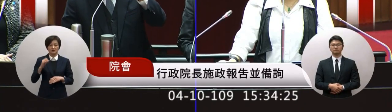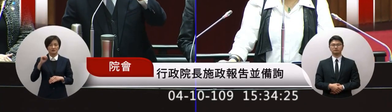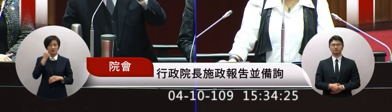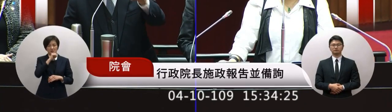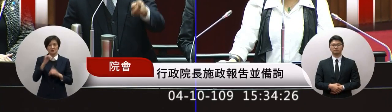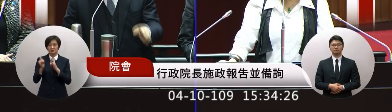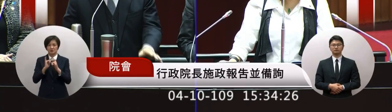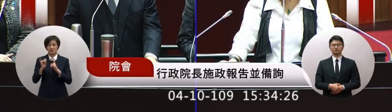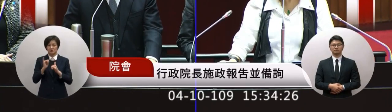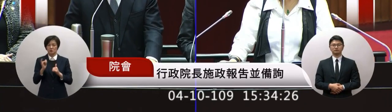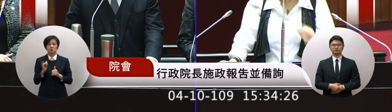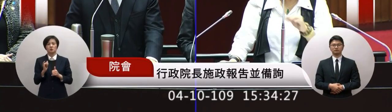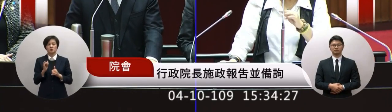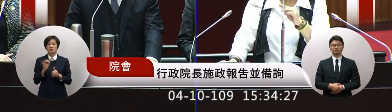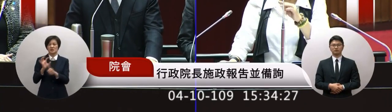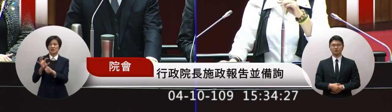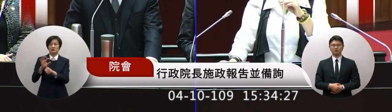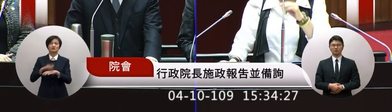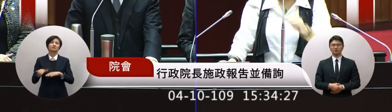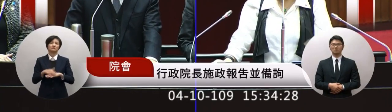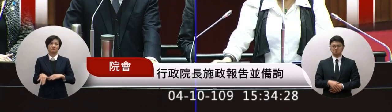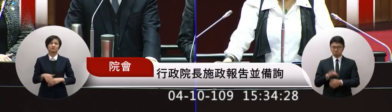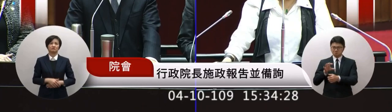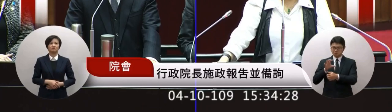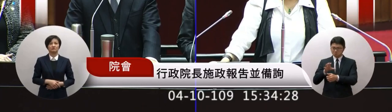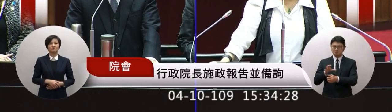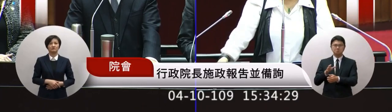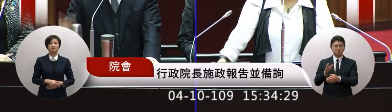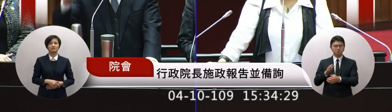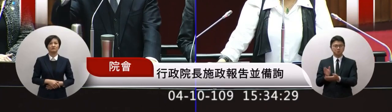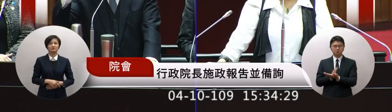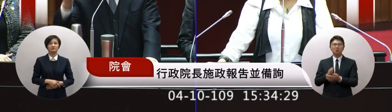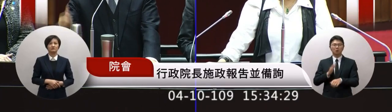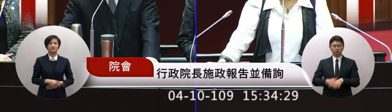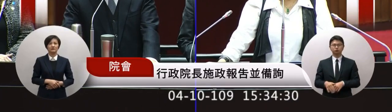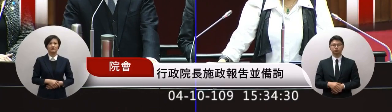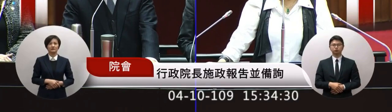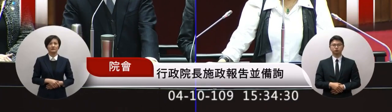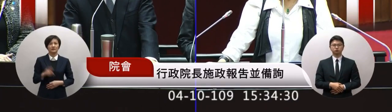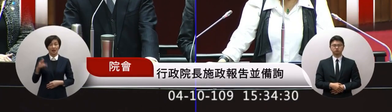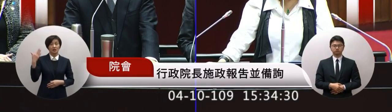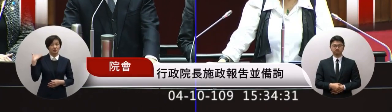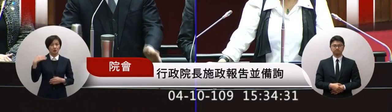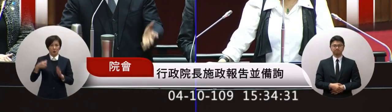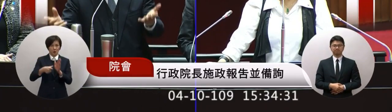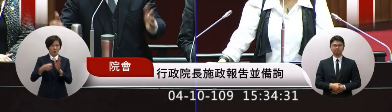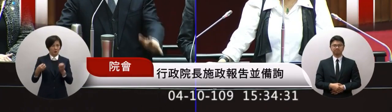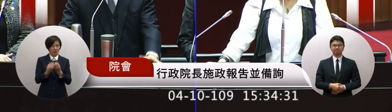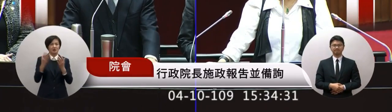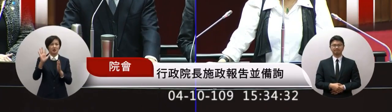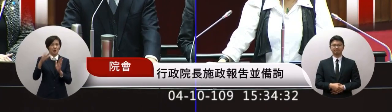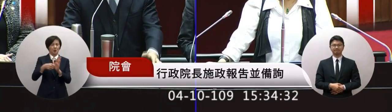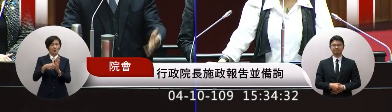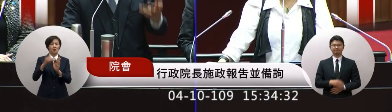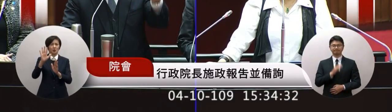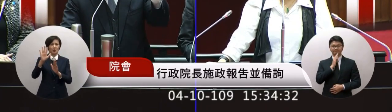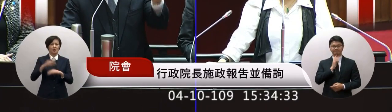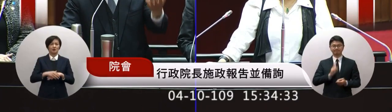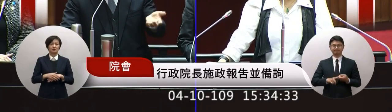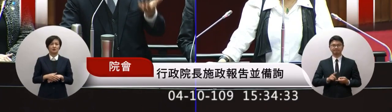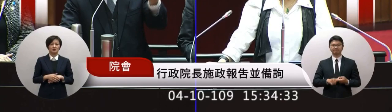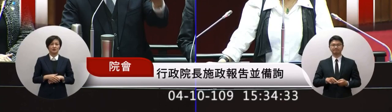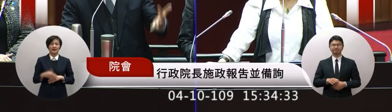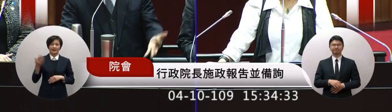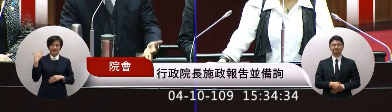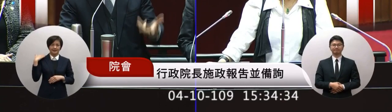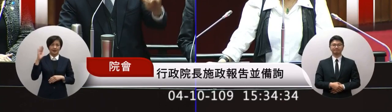都 会谴责， 都会谴责。 对， 所以这个有很著名的例子嘛， 是 我们不再讲谁嘛， 对， 有很著